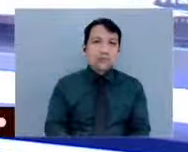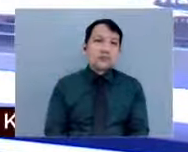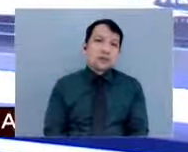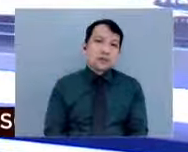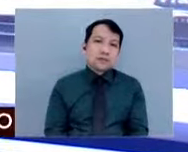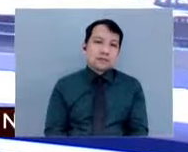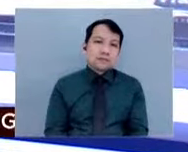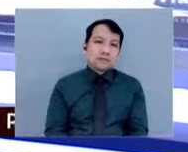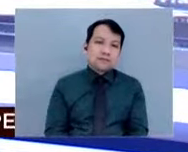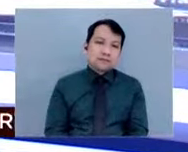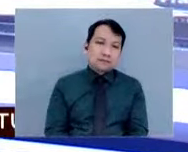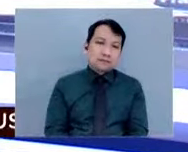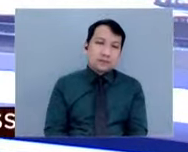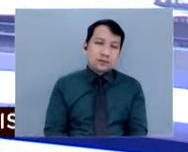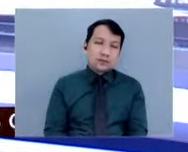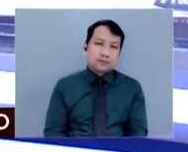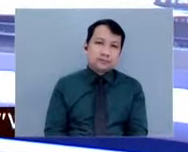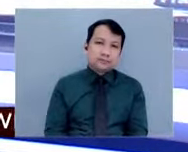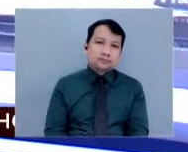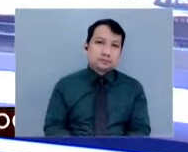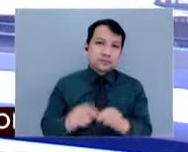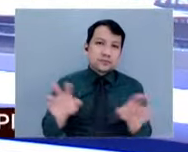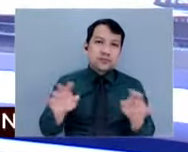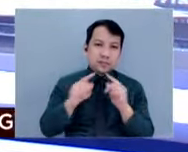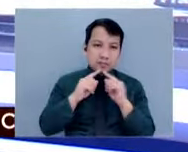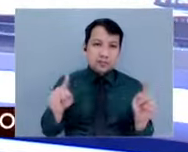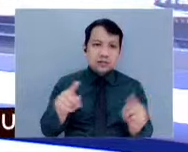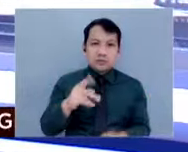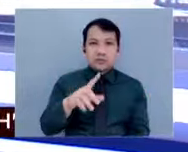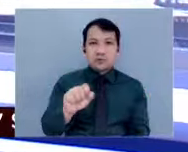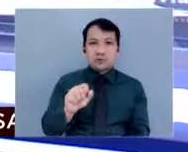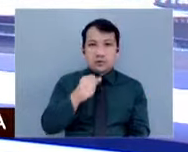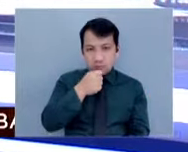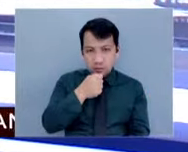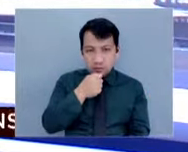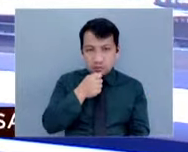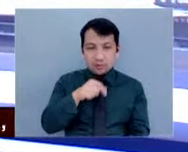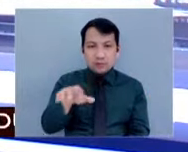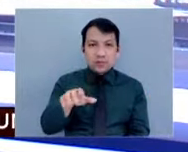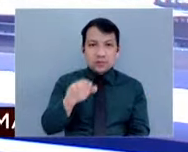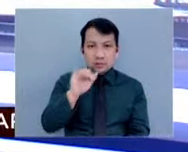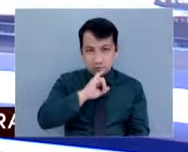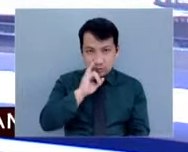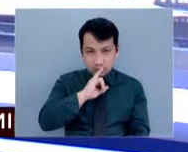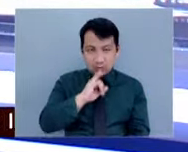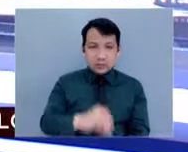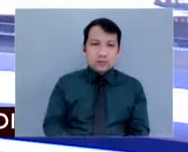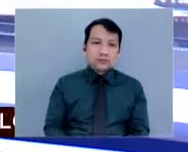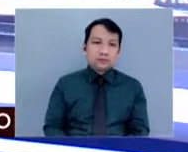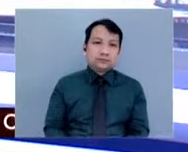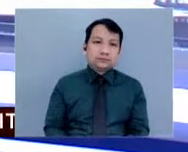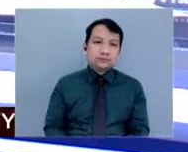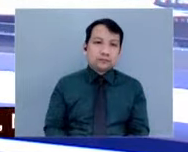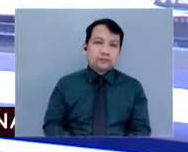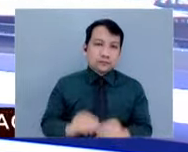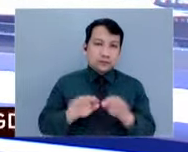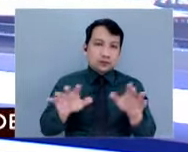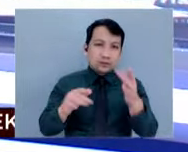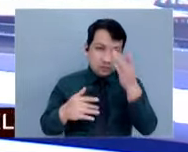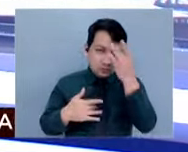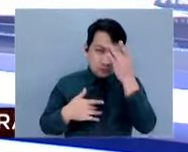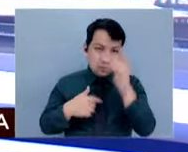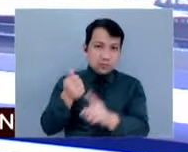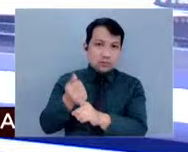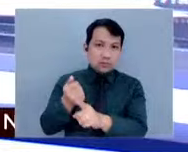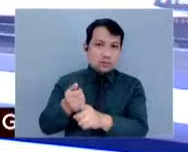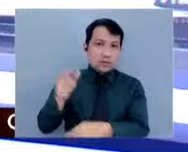Samantala, nagdeklara ng pertussis or whooping cough outbreak ang Iloilo City. ang pagkalat ng sakit, sinisisi sa mababang bilang